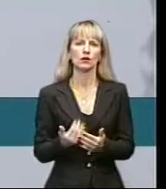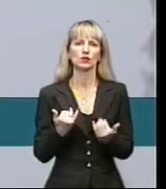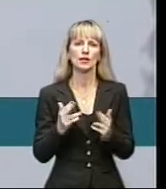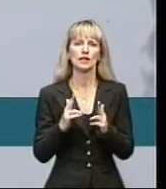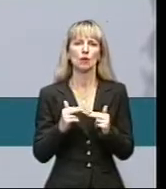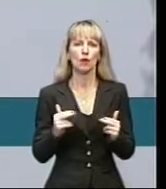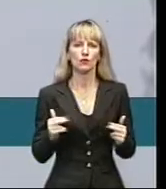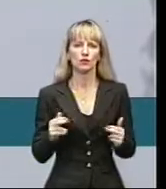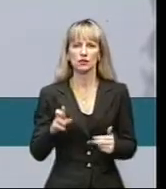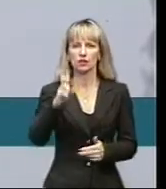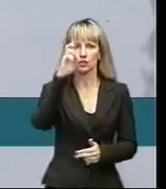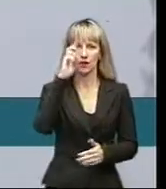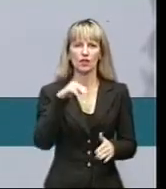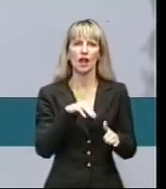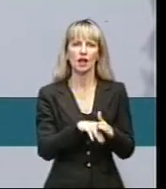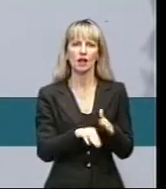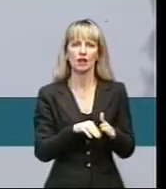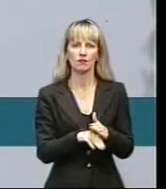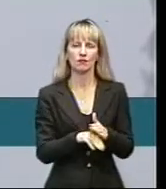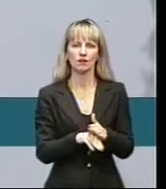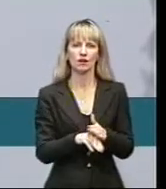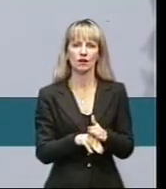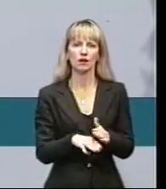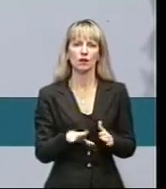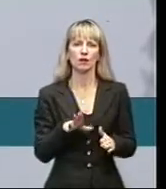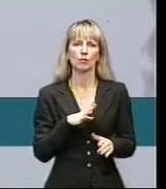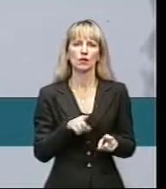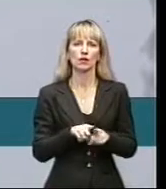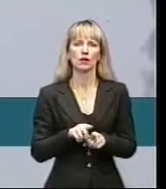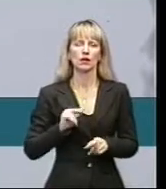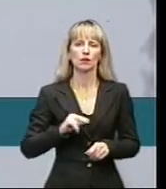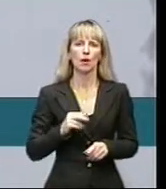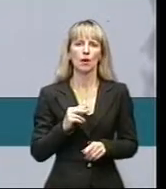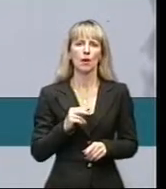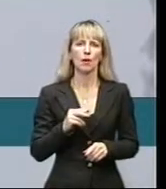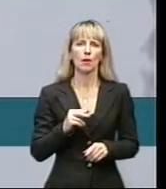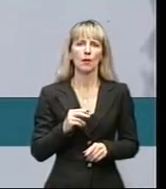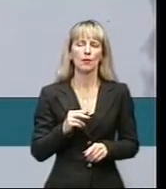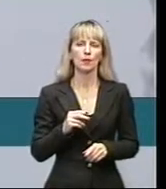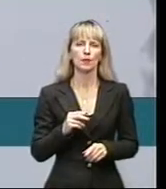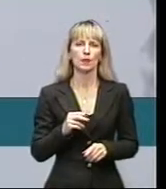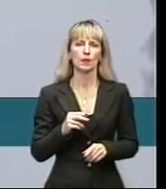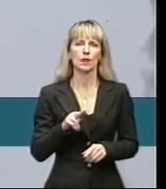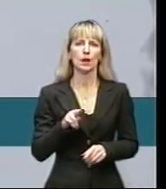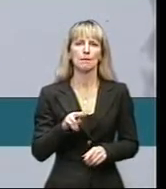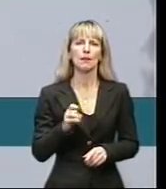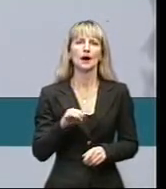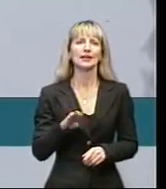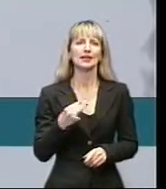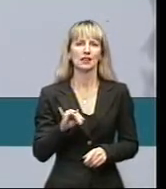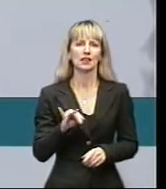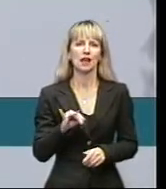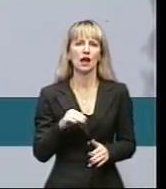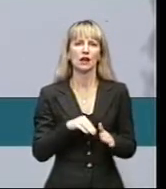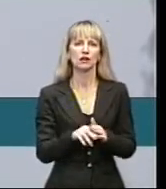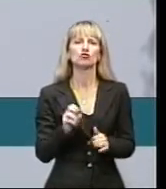Дніпровський, державний архів, був такий відділ, партійний архів, то директор архіву мені сказала, от чим